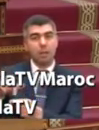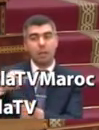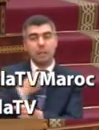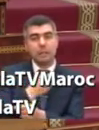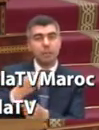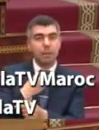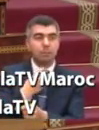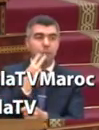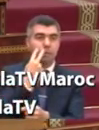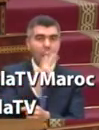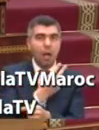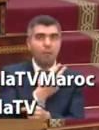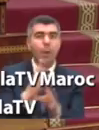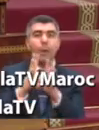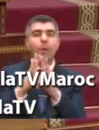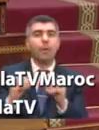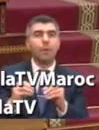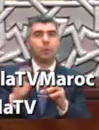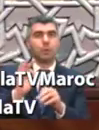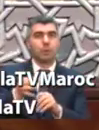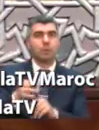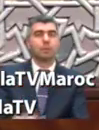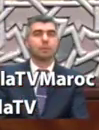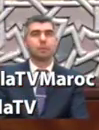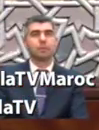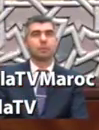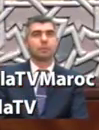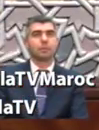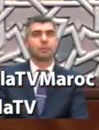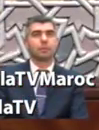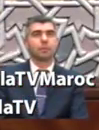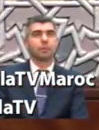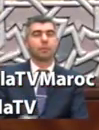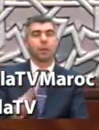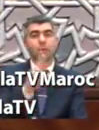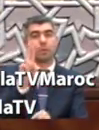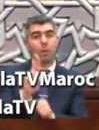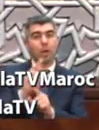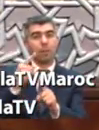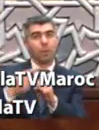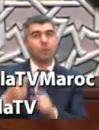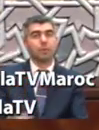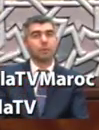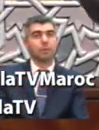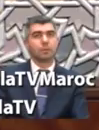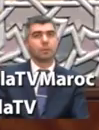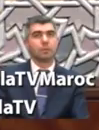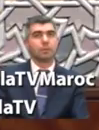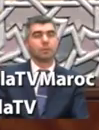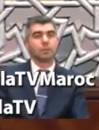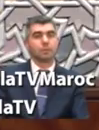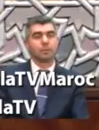ويمكن لك التأكد. انتهى الوقت سيد النائب، انتهى الوقت. هل هناك تعقيبات إضافية؟ تفضلي سيد